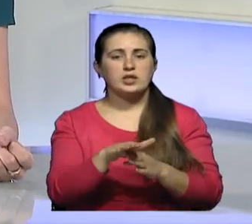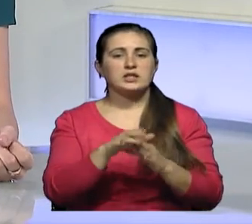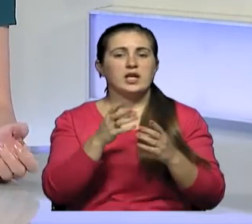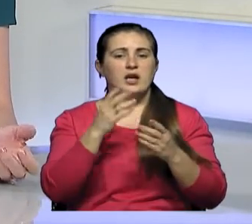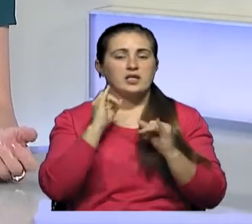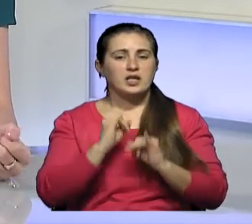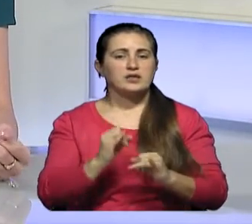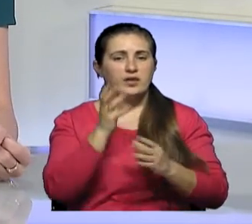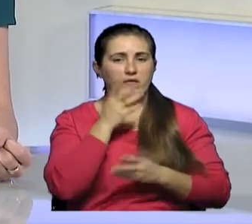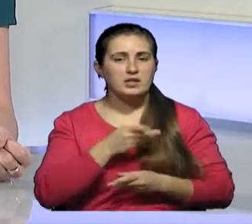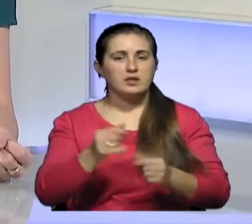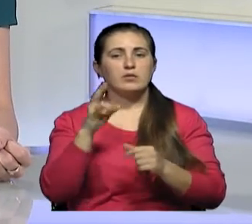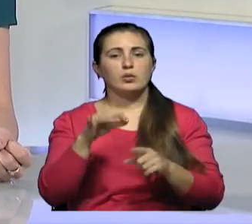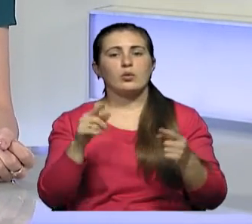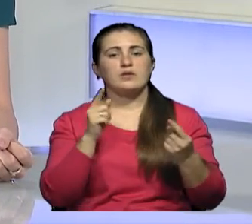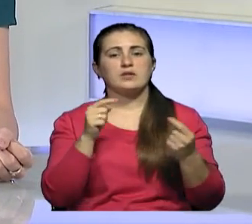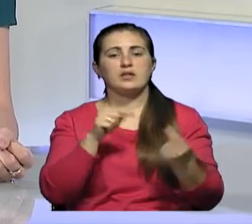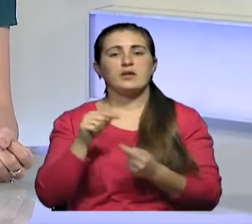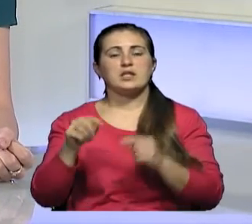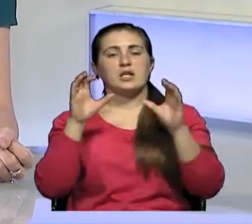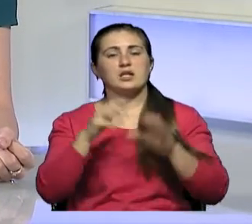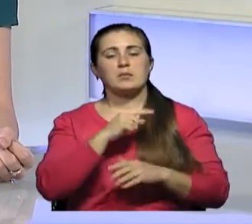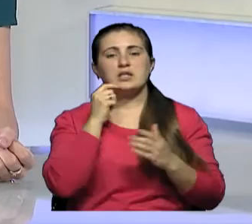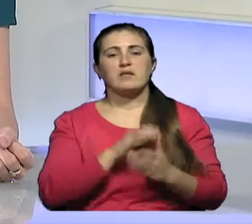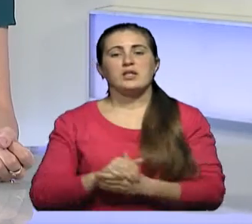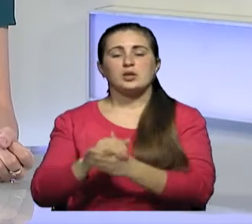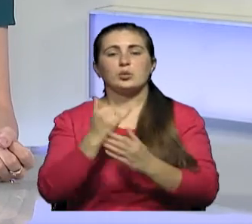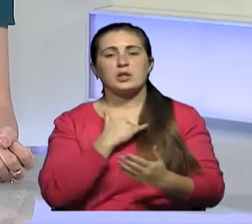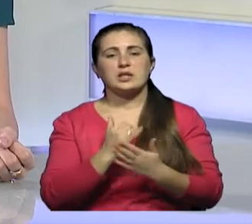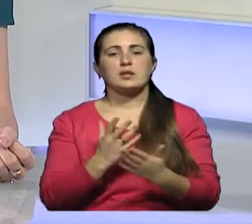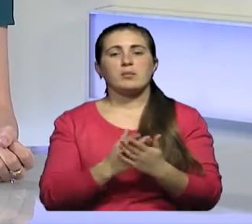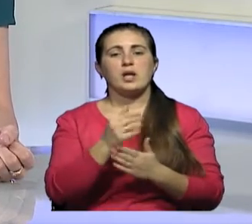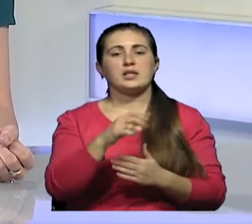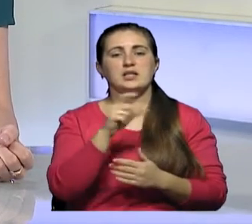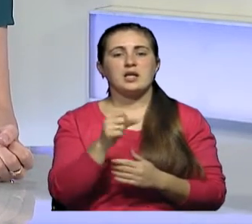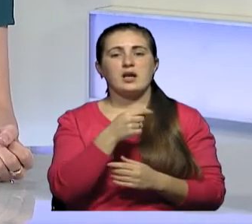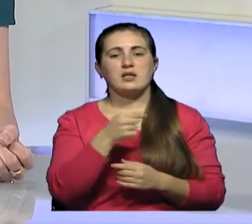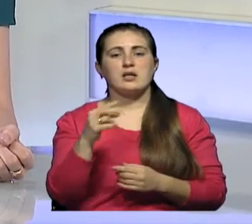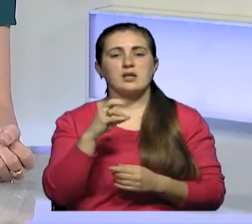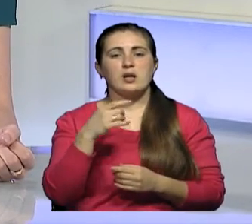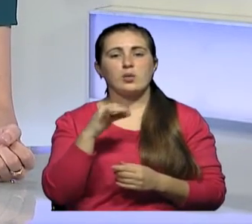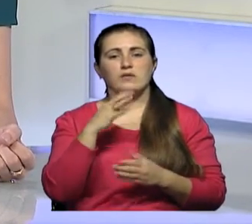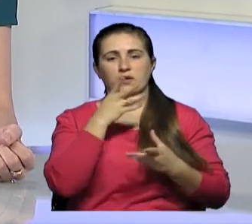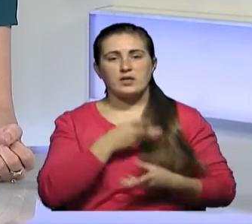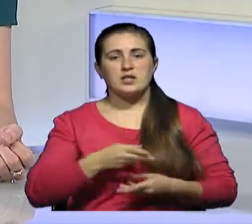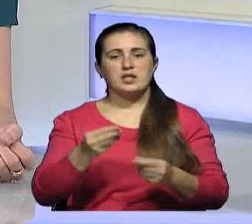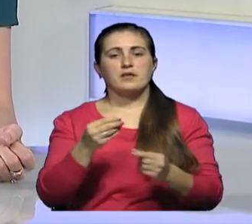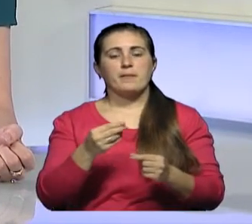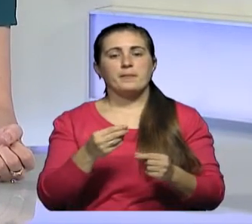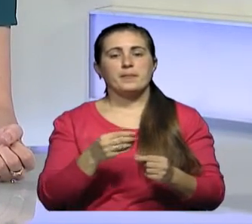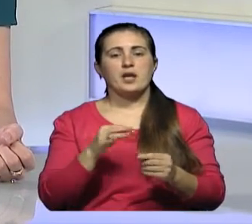но в соответствии законом российской федерации у нас есть плата за негативное воздействие во первых то есть